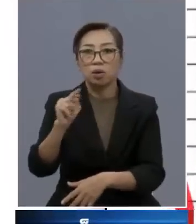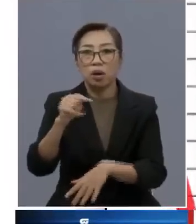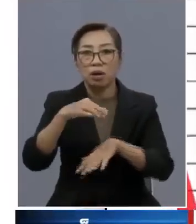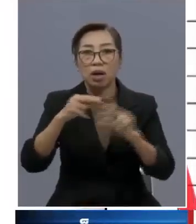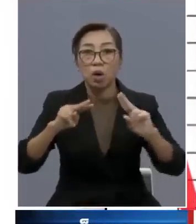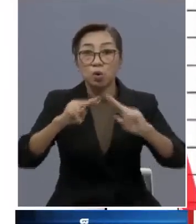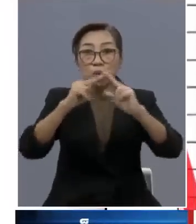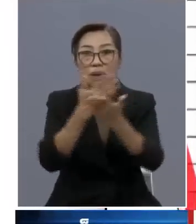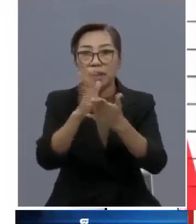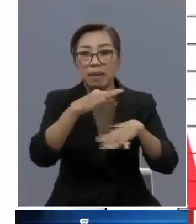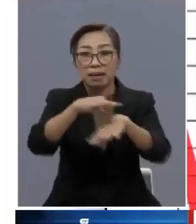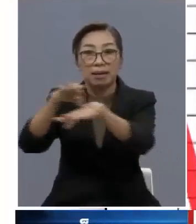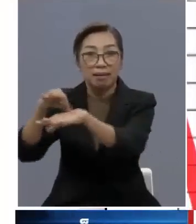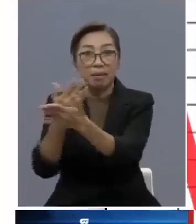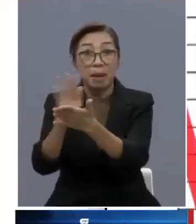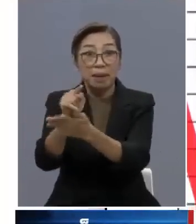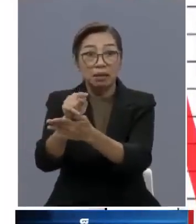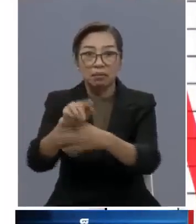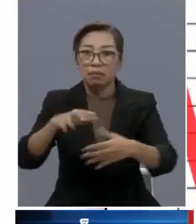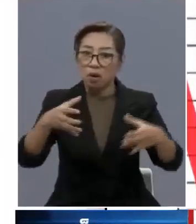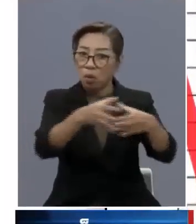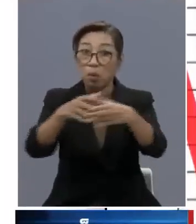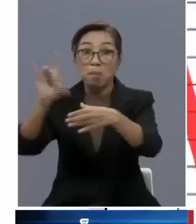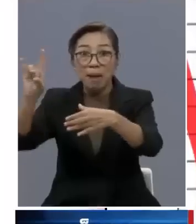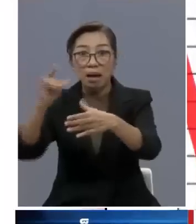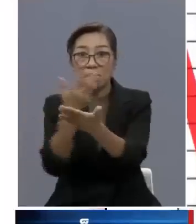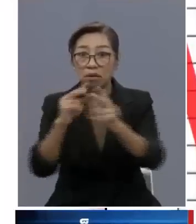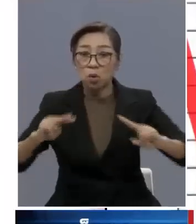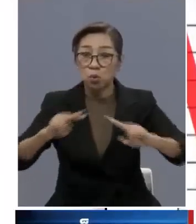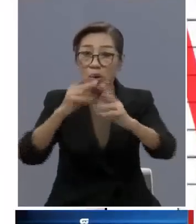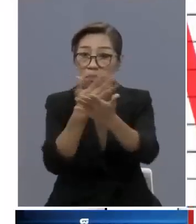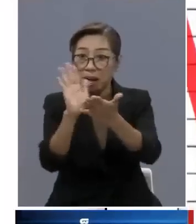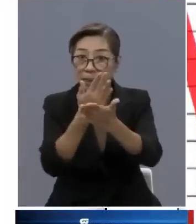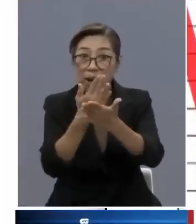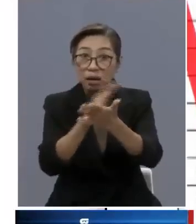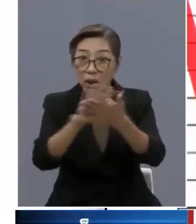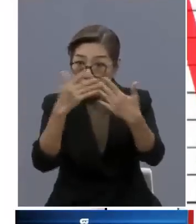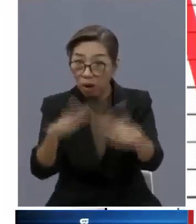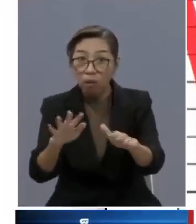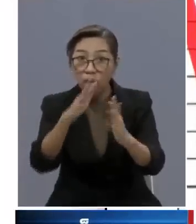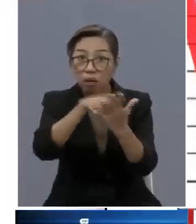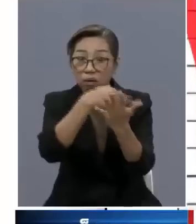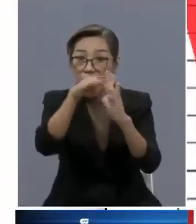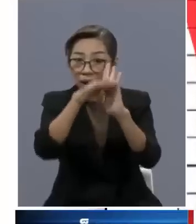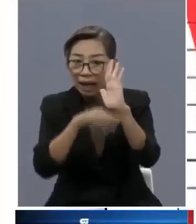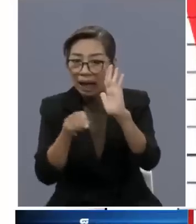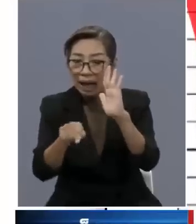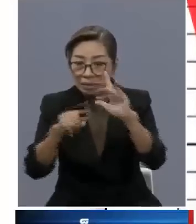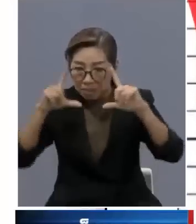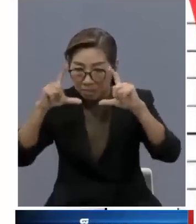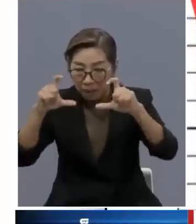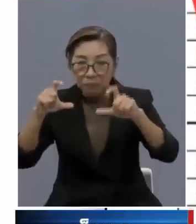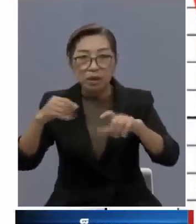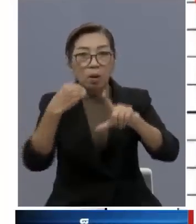า8พักจัดสรรกันเรียบร้อยแล้วหรือไม่แต่ก็ไม่สามารถระบุต้นตอของข่าวได้การแชร์ภาพกันแพร่หลายในโ